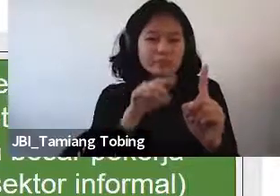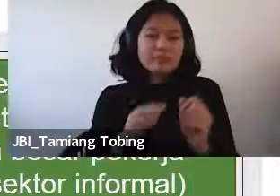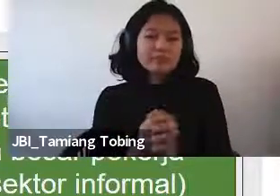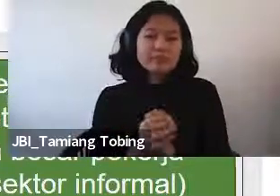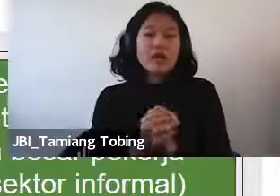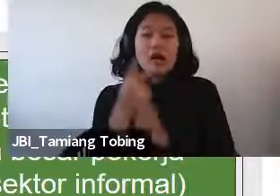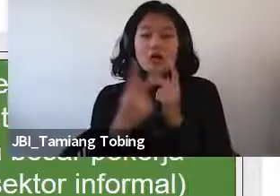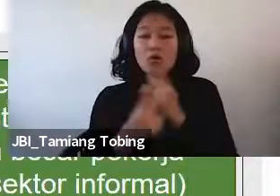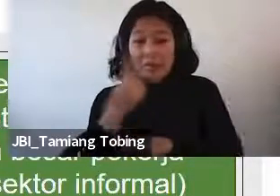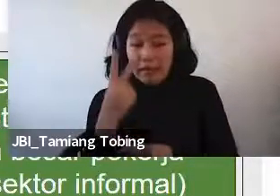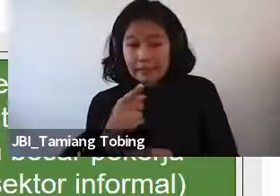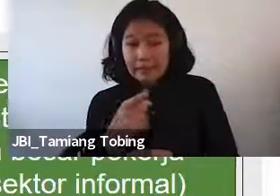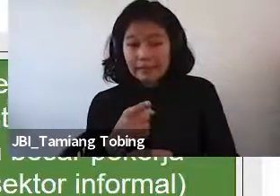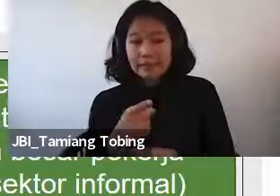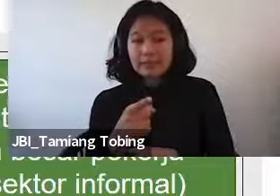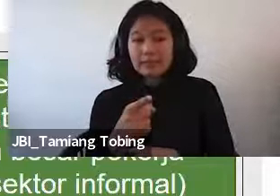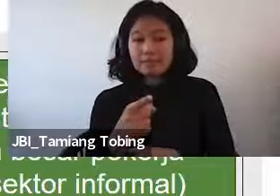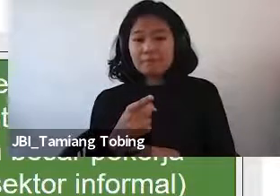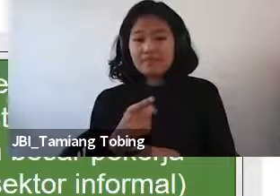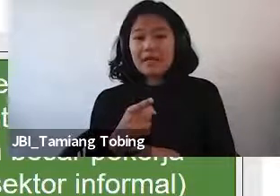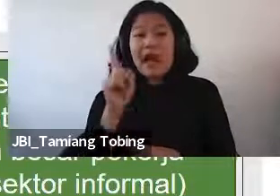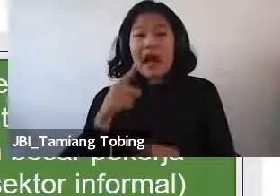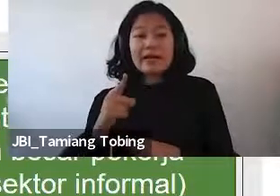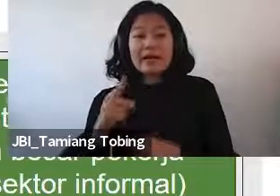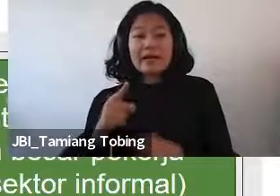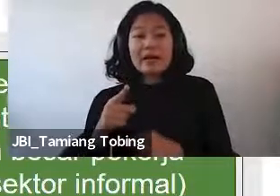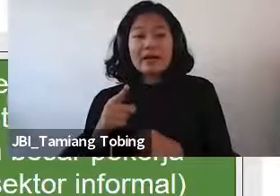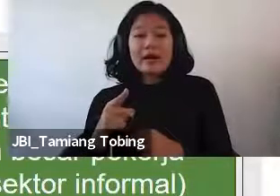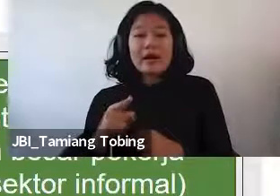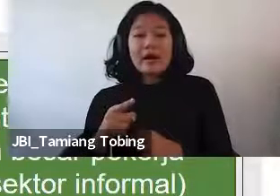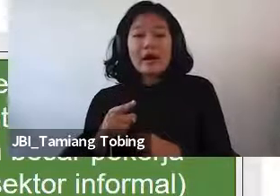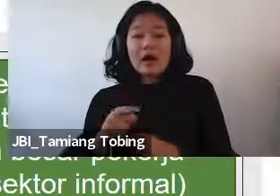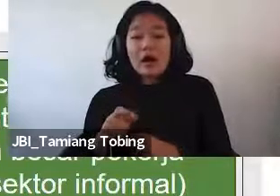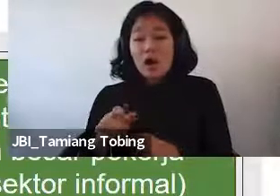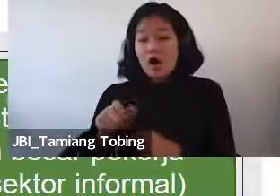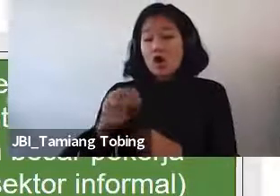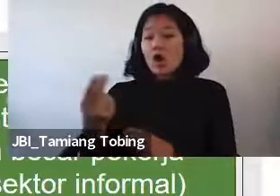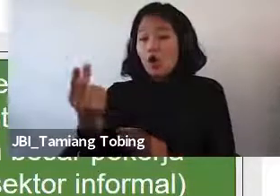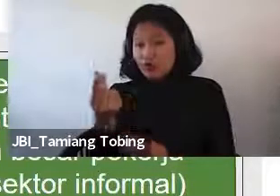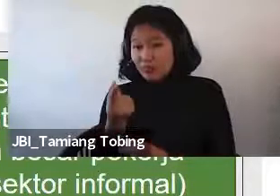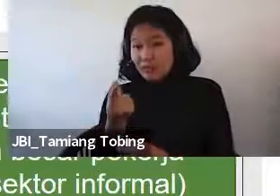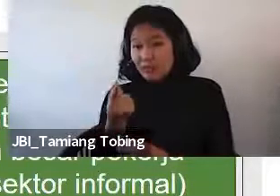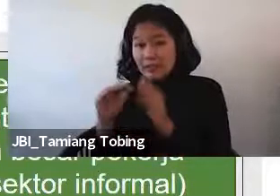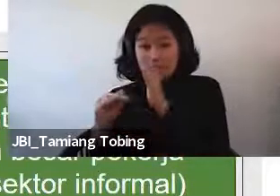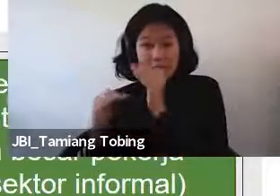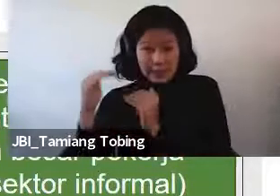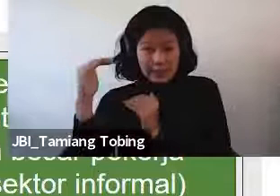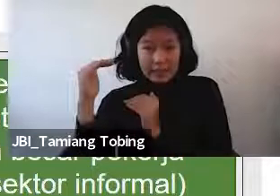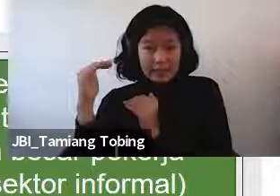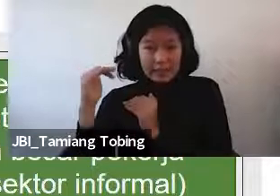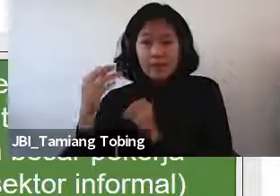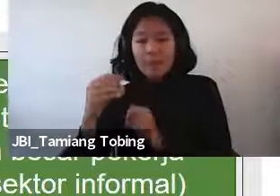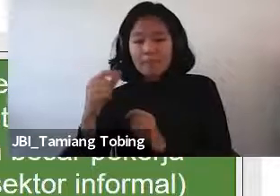lihat, terjadi peningkatan konsumsi di satu sisi, utamanya untuk pangan.